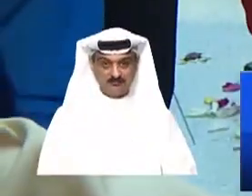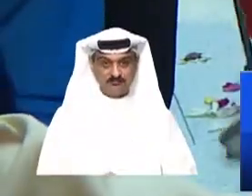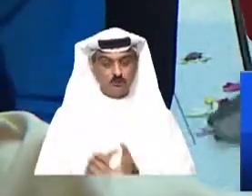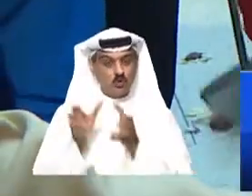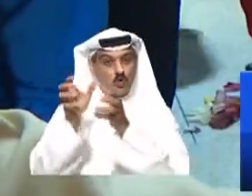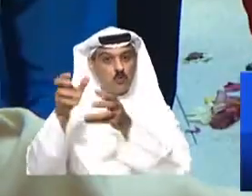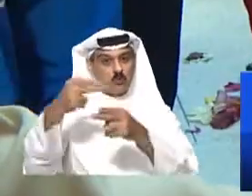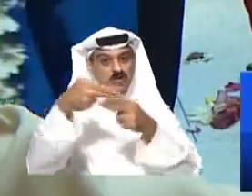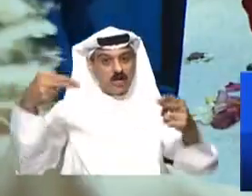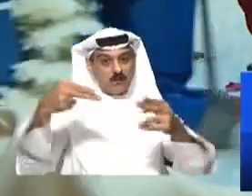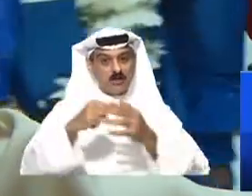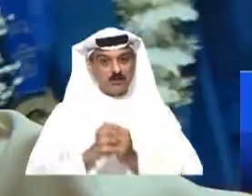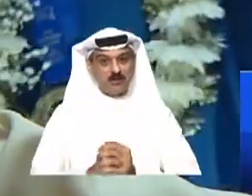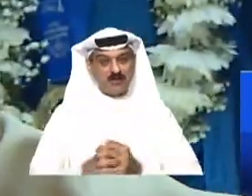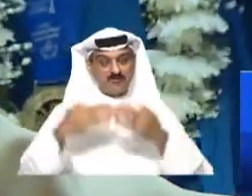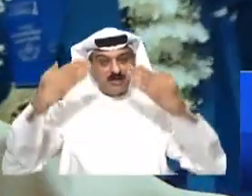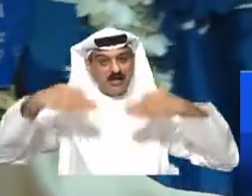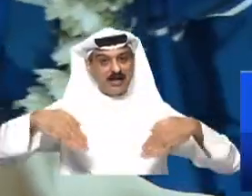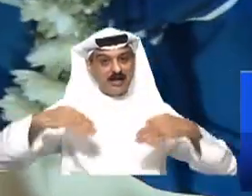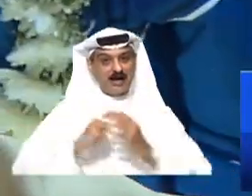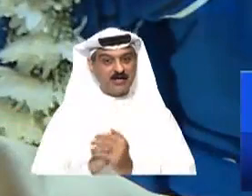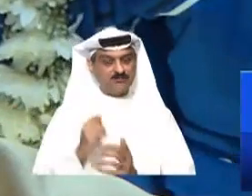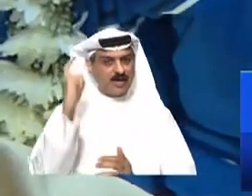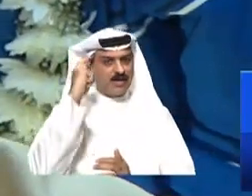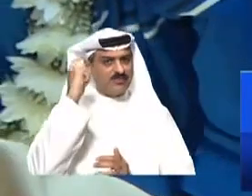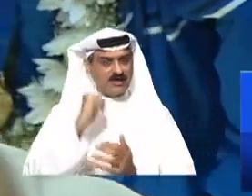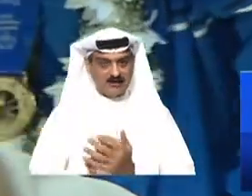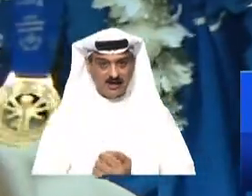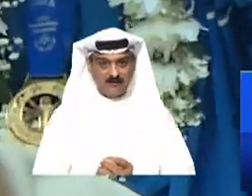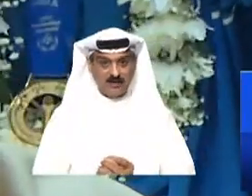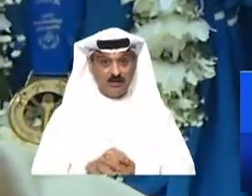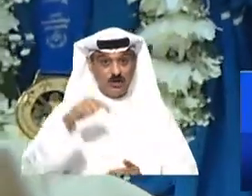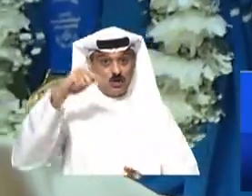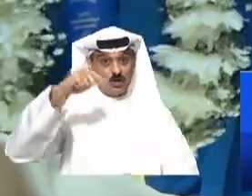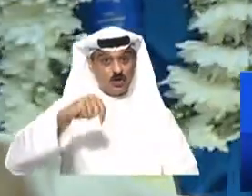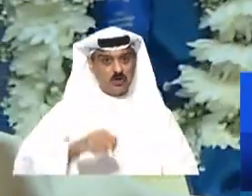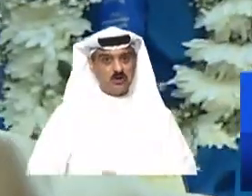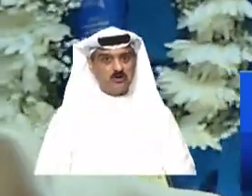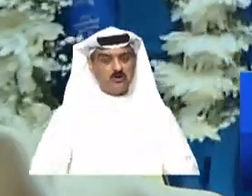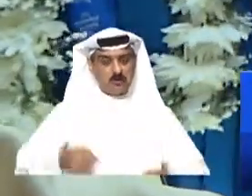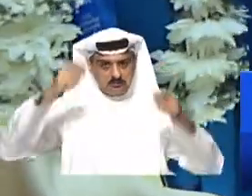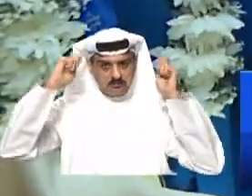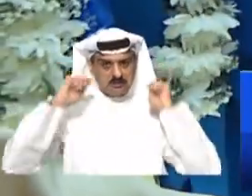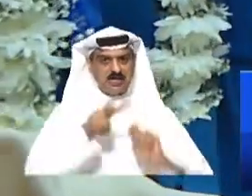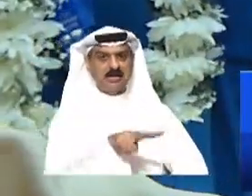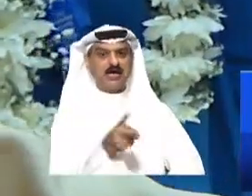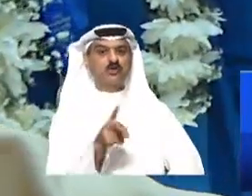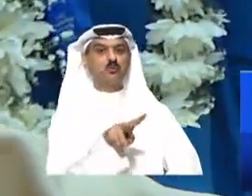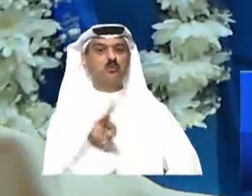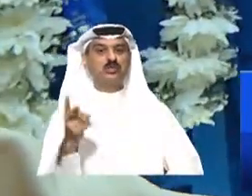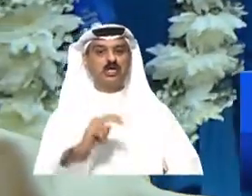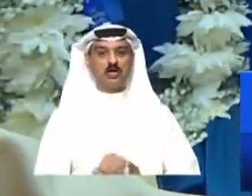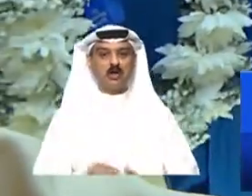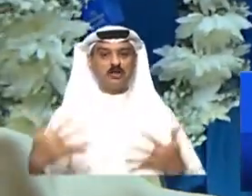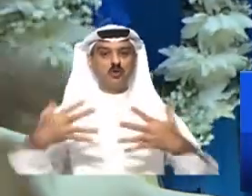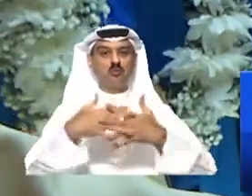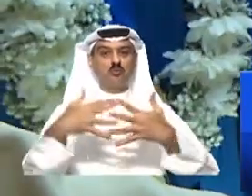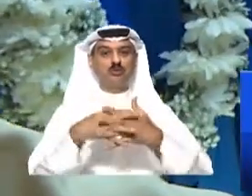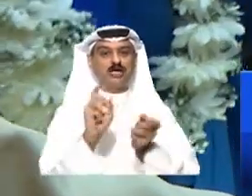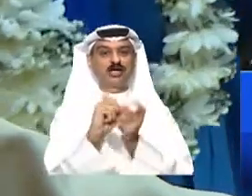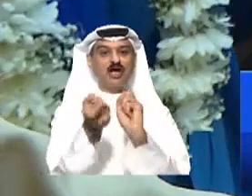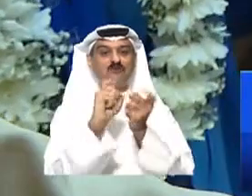الكويت للإعاقات الذهنية اليوم حصد ميداليات متنوعة في مشاركته